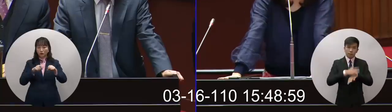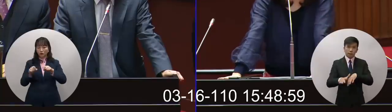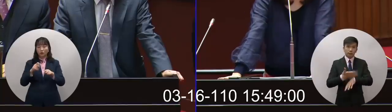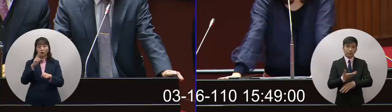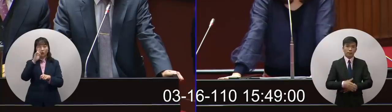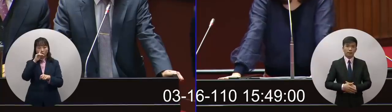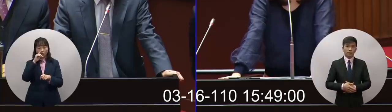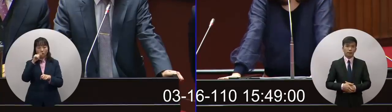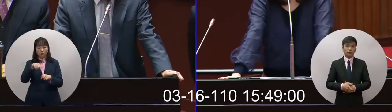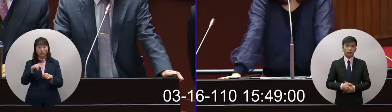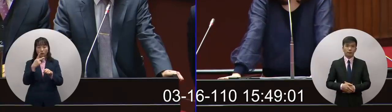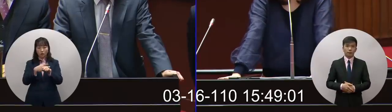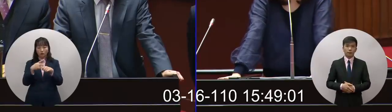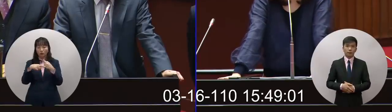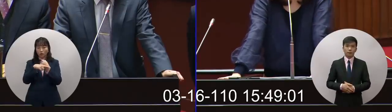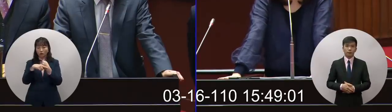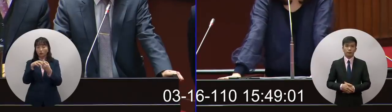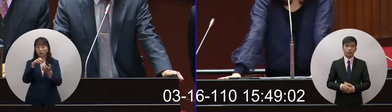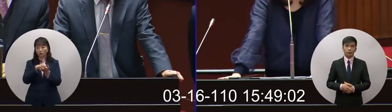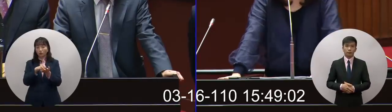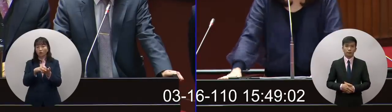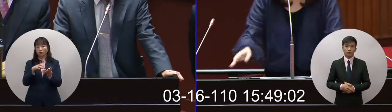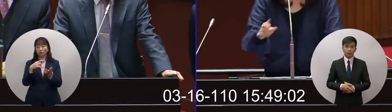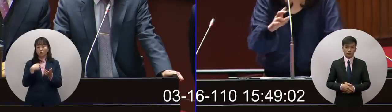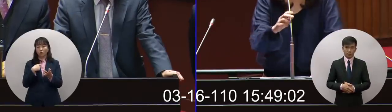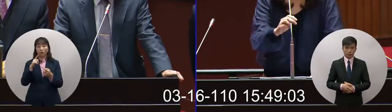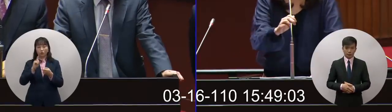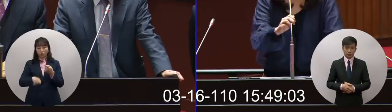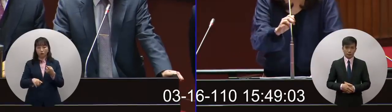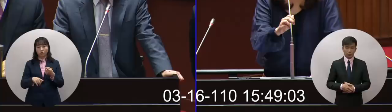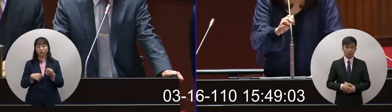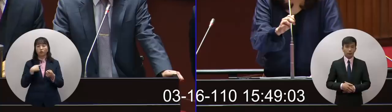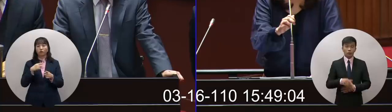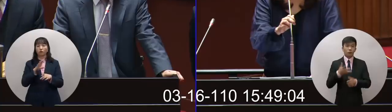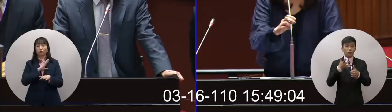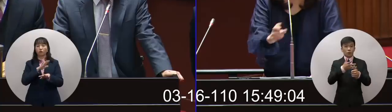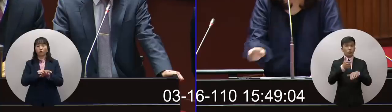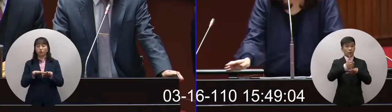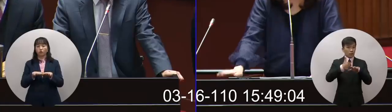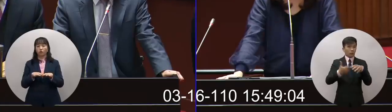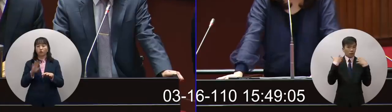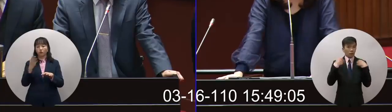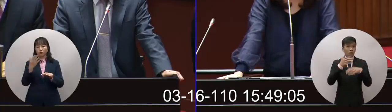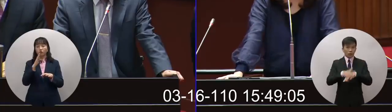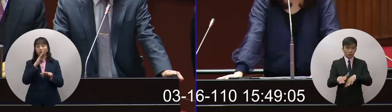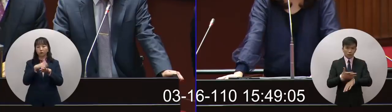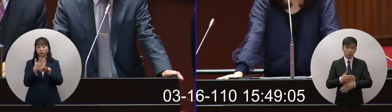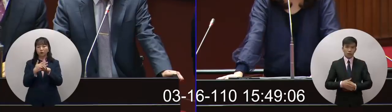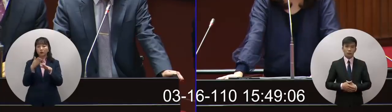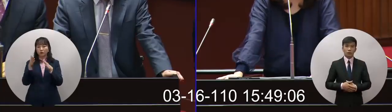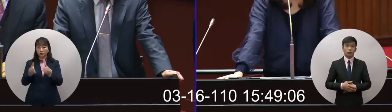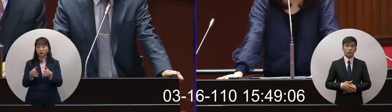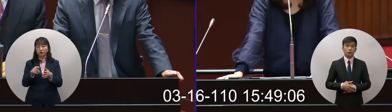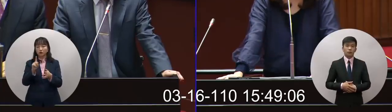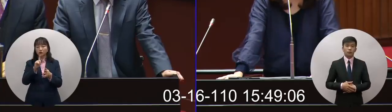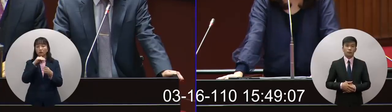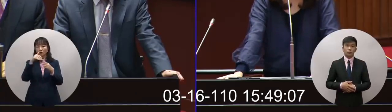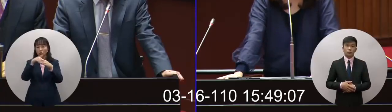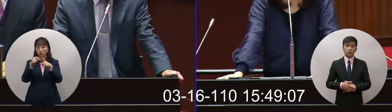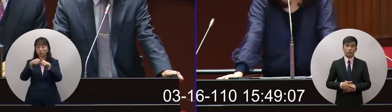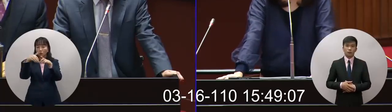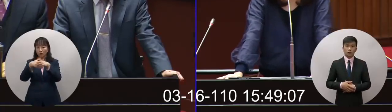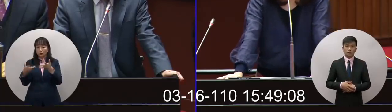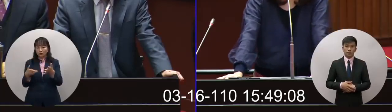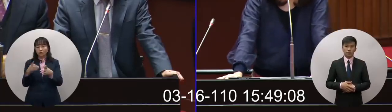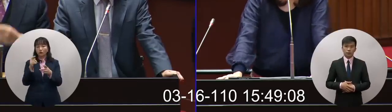错是在这样的科学证据下证明我们不对， 会不会负责辞职下台？ 但是呢，不会因为这样的一个投票的结